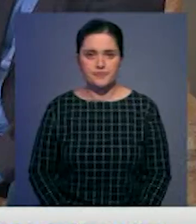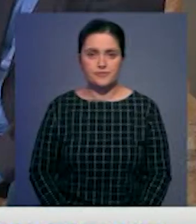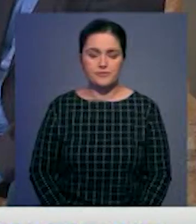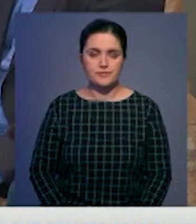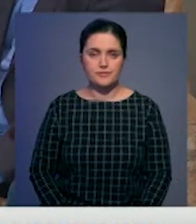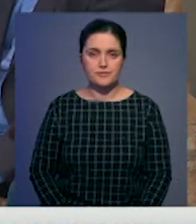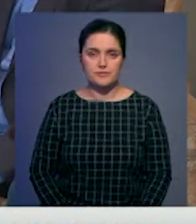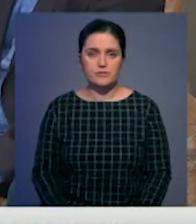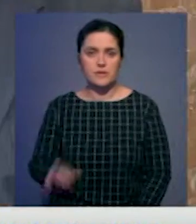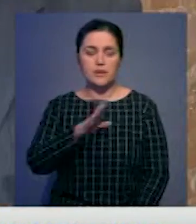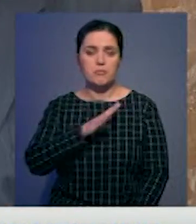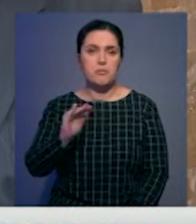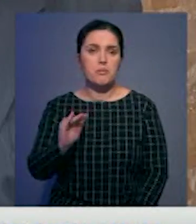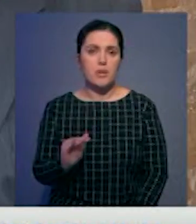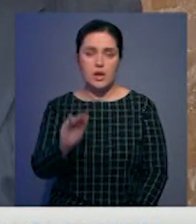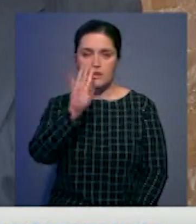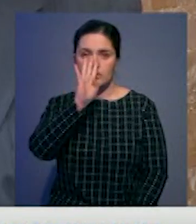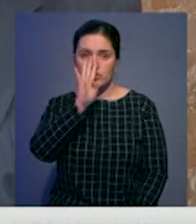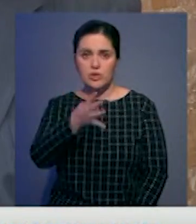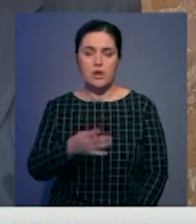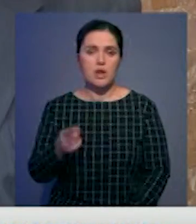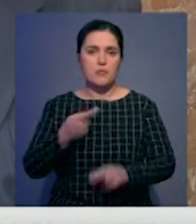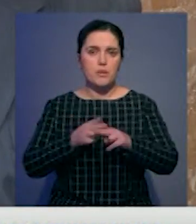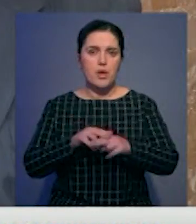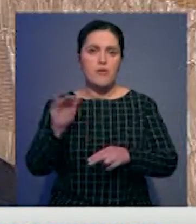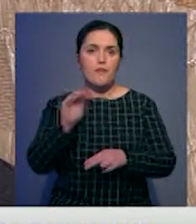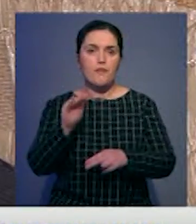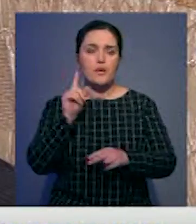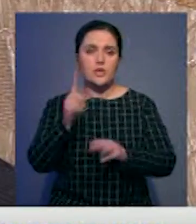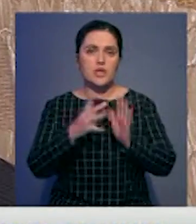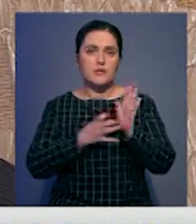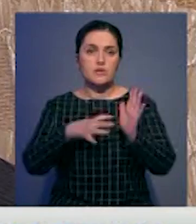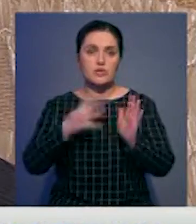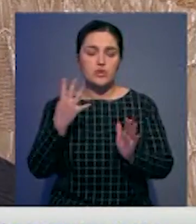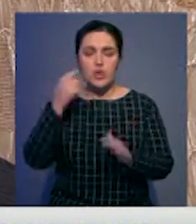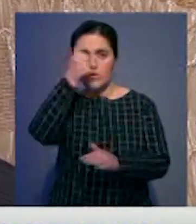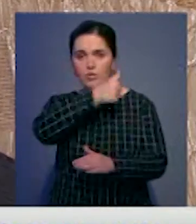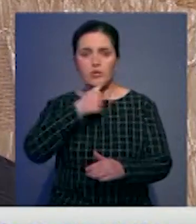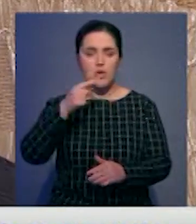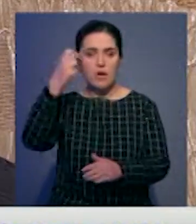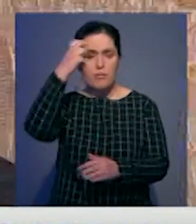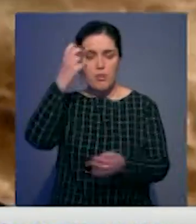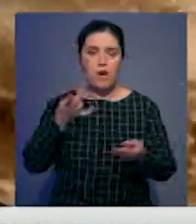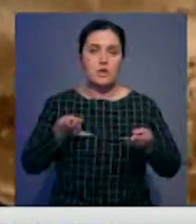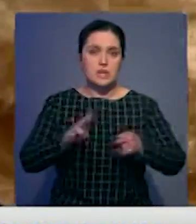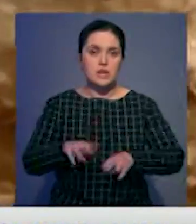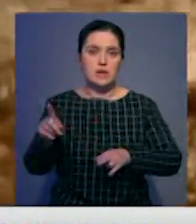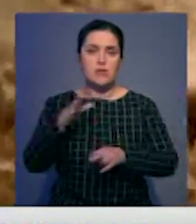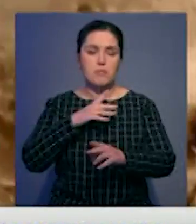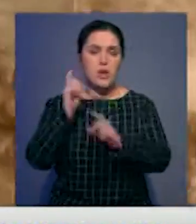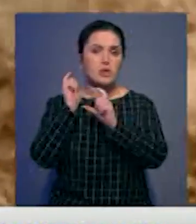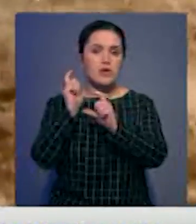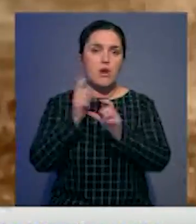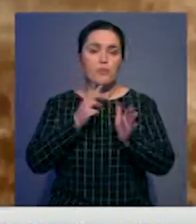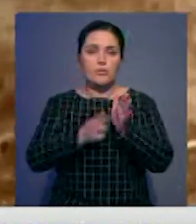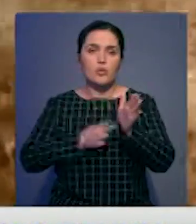Орбани Магомадову было тогда всего 4, но тот промозглый февраль 44-го он помнит в мельчайших подробностях. Их загнали в товарные